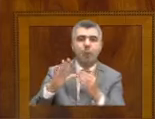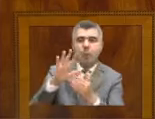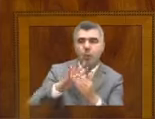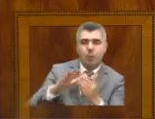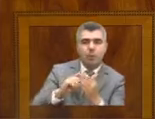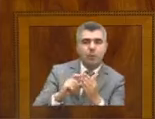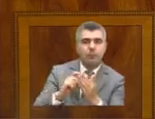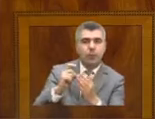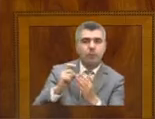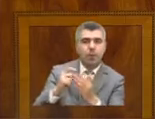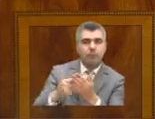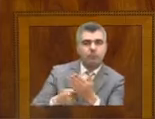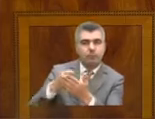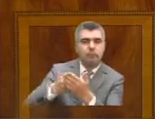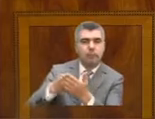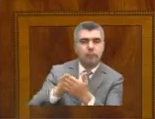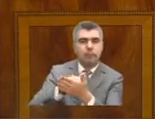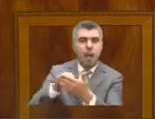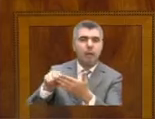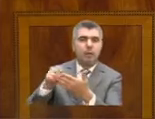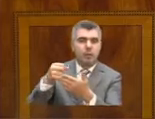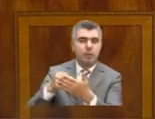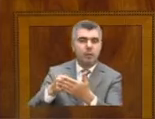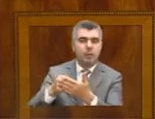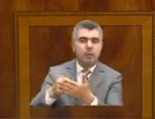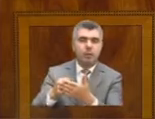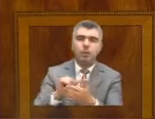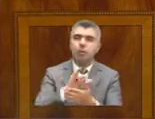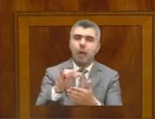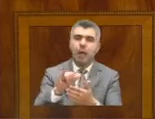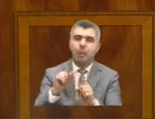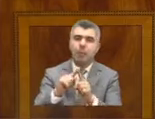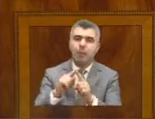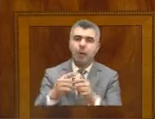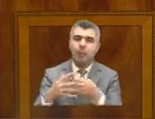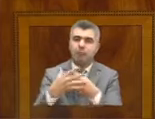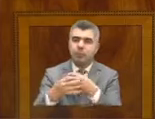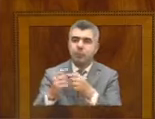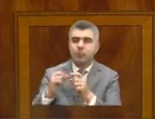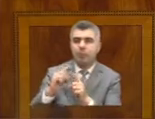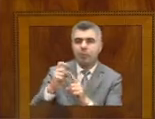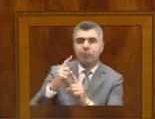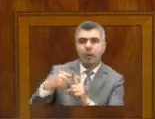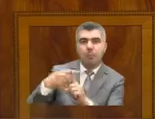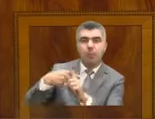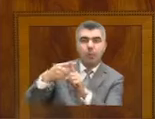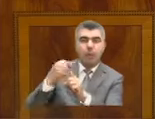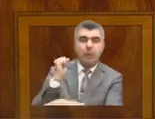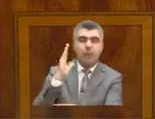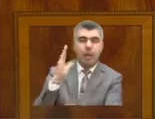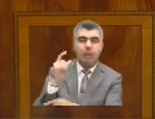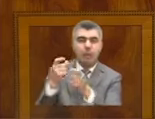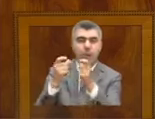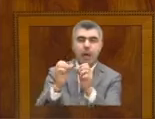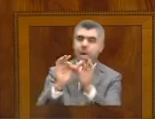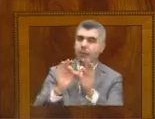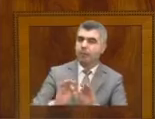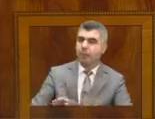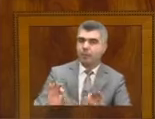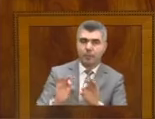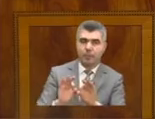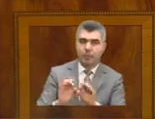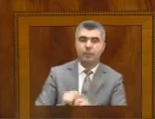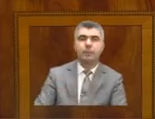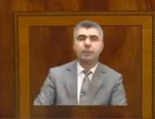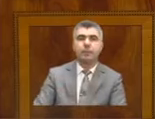وتوسيع الوعاء الضريبي دون الرفع من الضغط الجبائي على النسيج المقاولاتي الوطني، وذلك